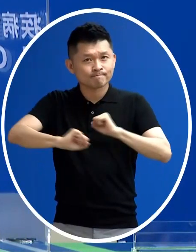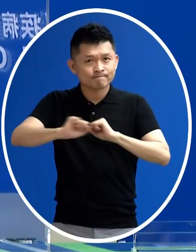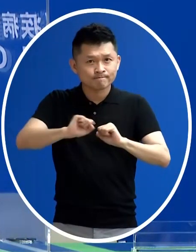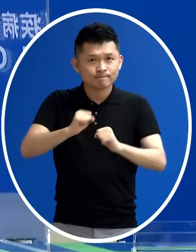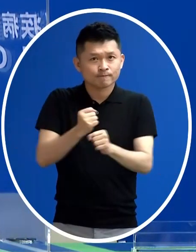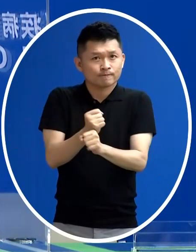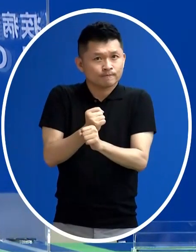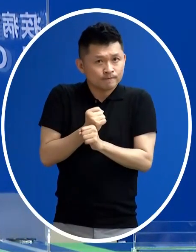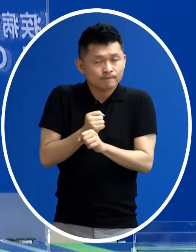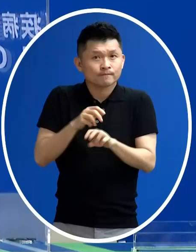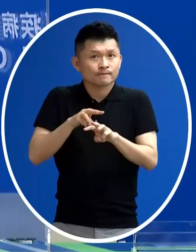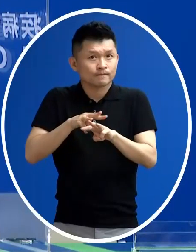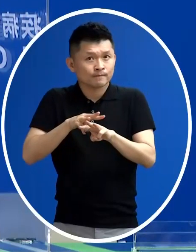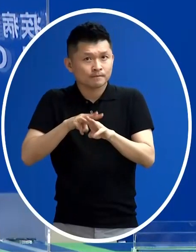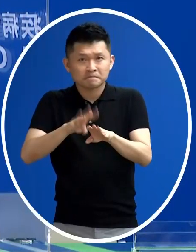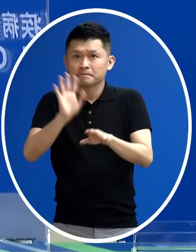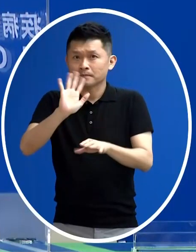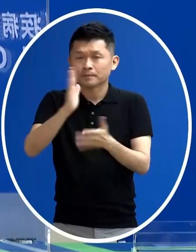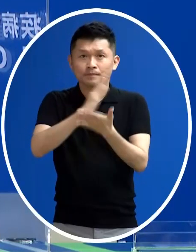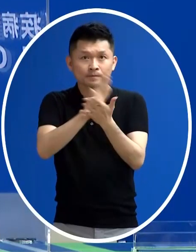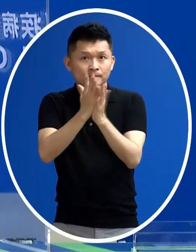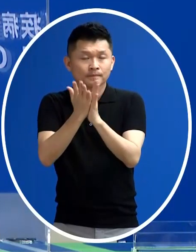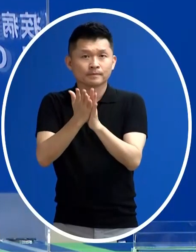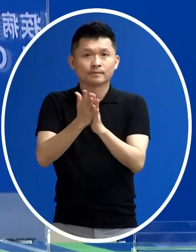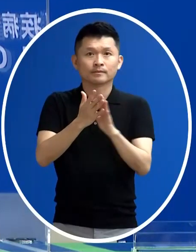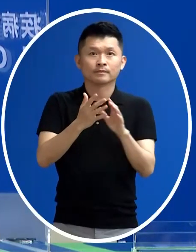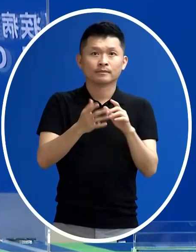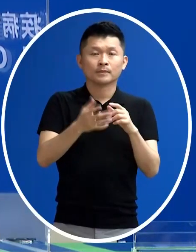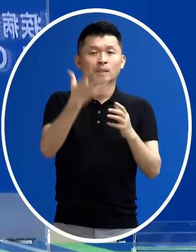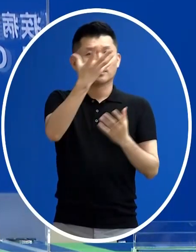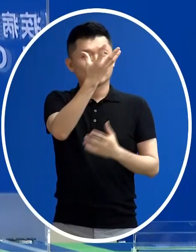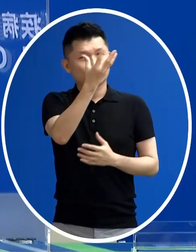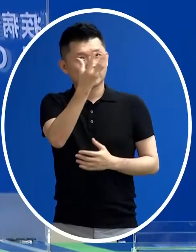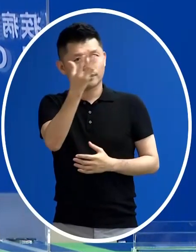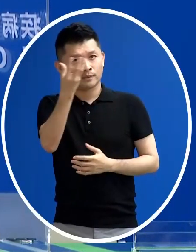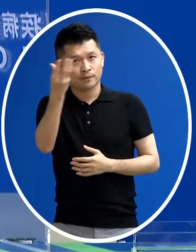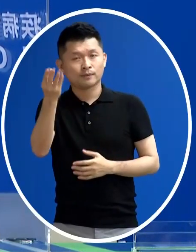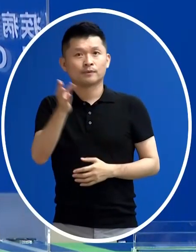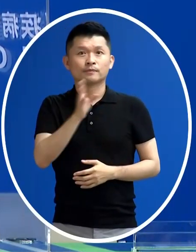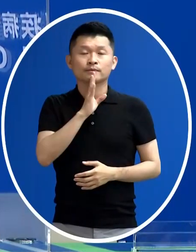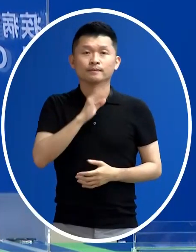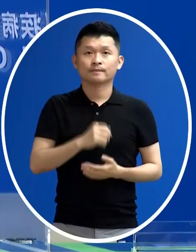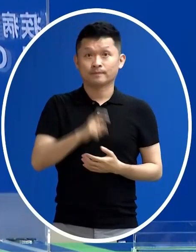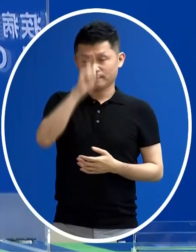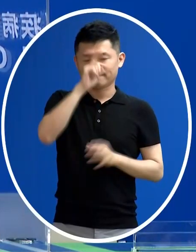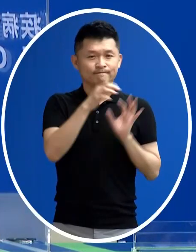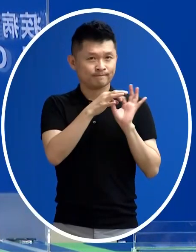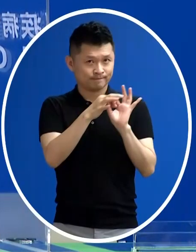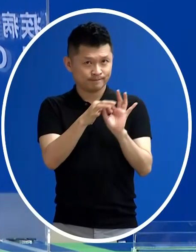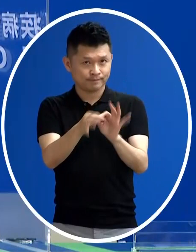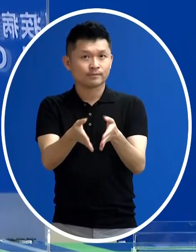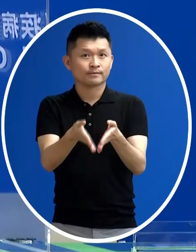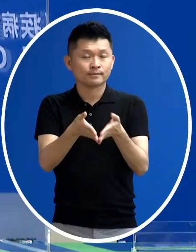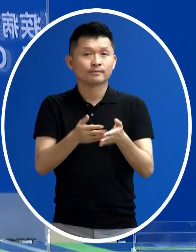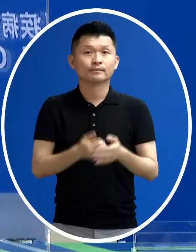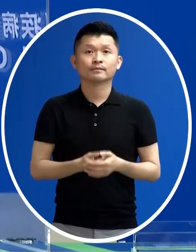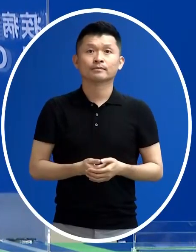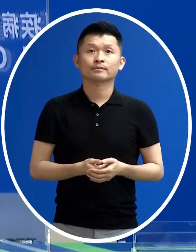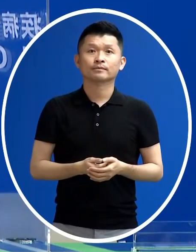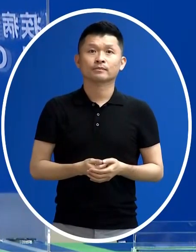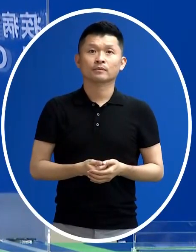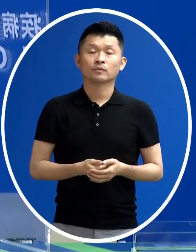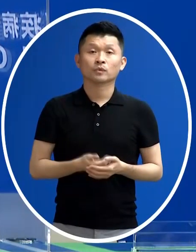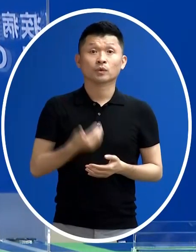些行为哈，这让我们疫情有稍微的一个平缓。那这个部分我们还是希望能够继续保持下去啦。那如果